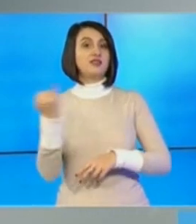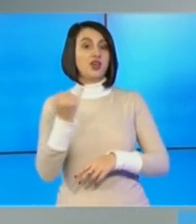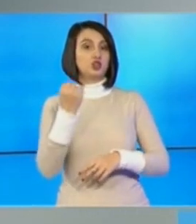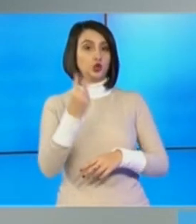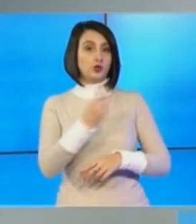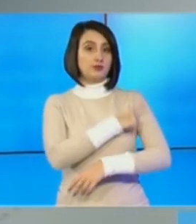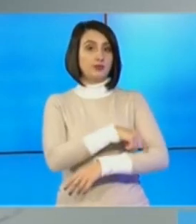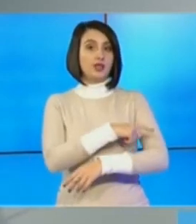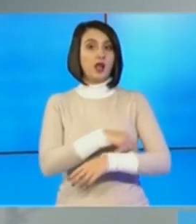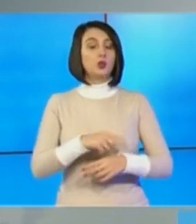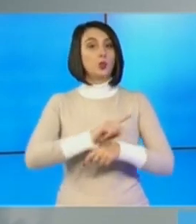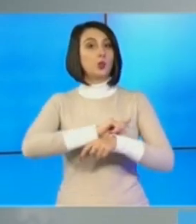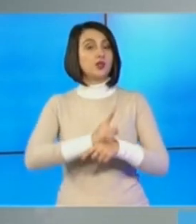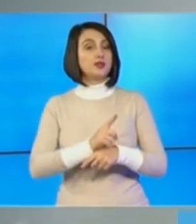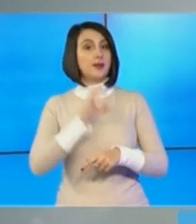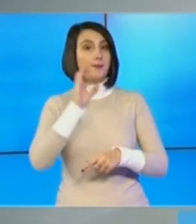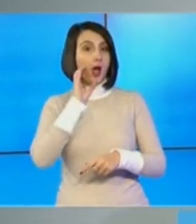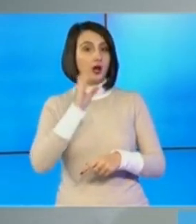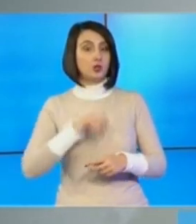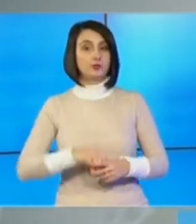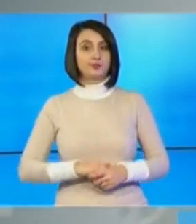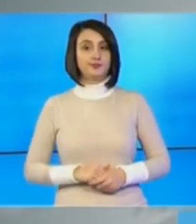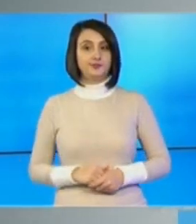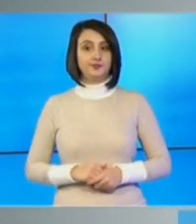la Spitalul Județean de Urgență Bacău.